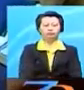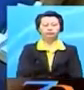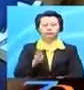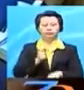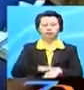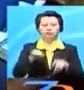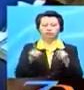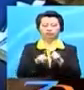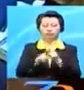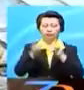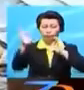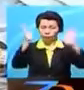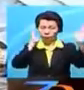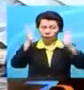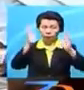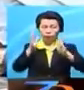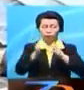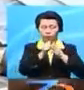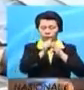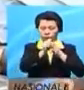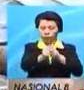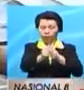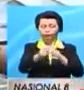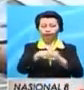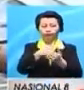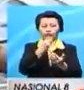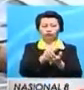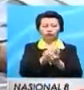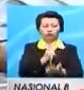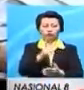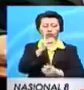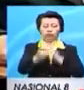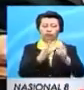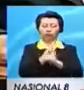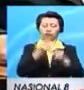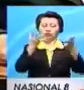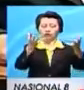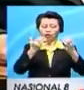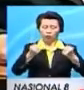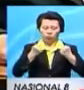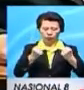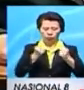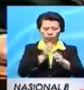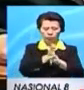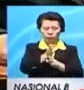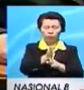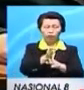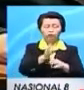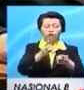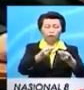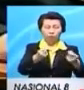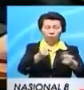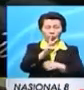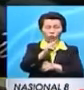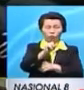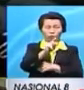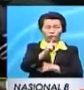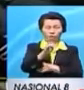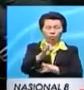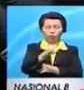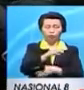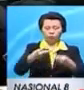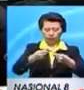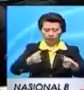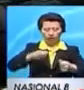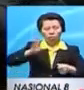Pada masa sama, Malaysia sebagai peneraju dalam keuangan Islam dunia berhasrat mengukuhkan bidang dana wakaf dan tanah yang